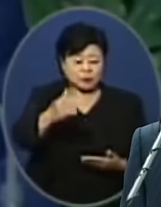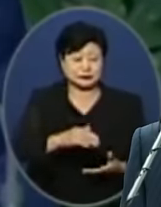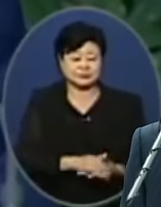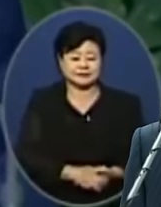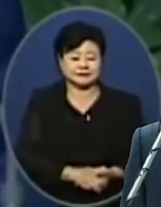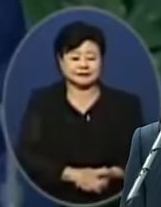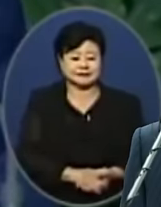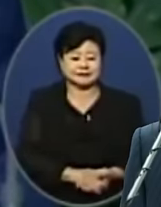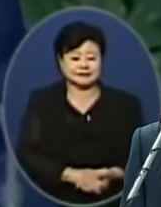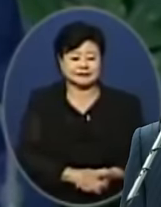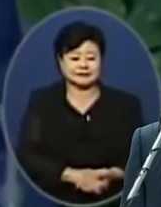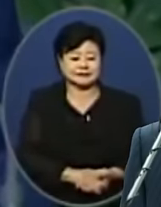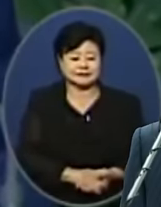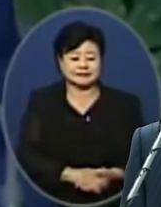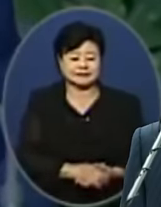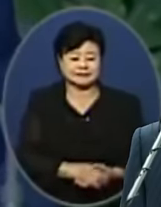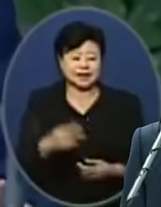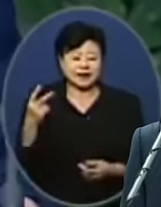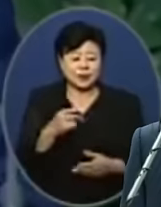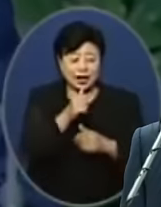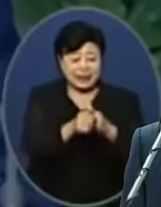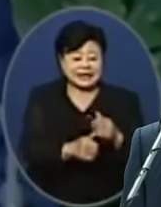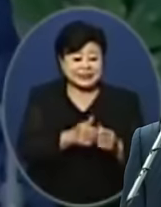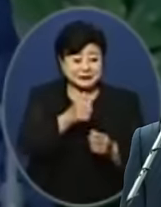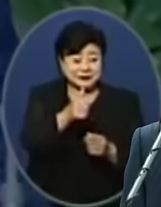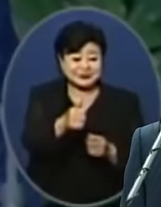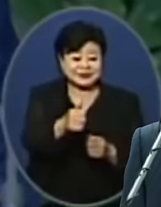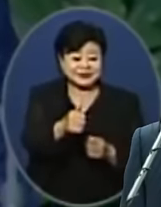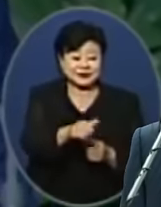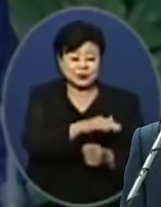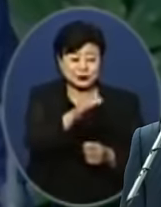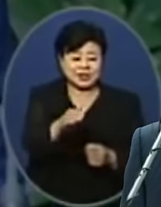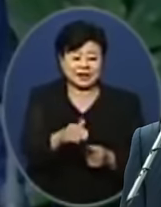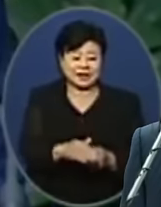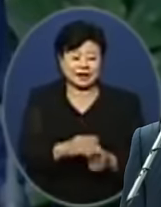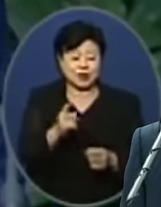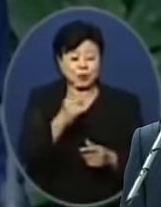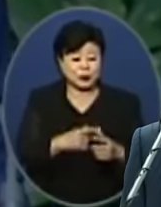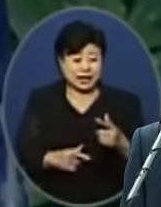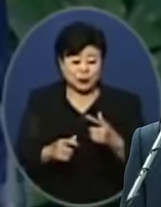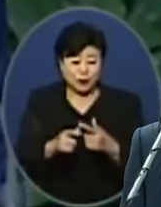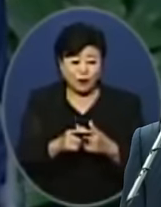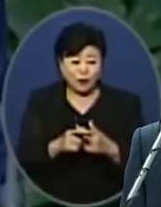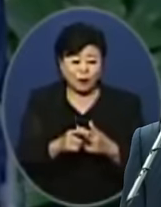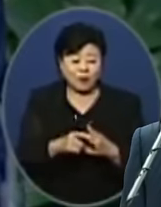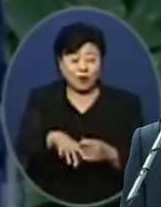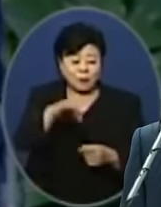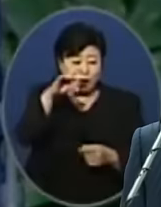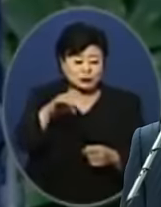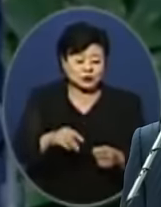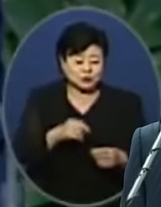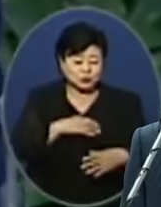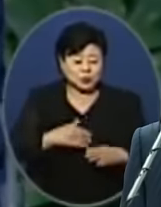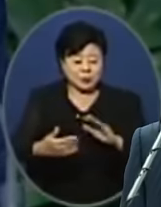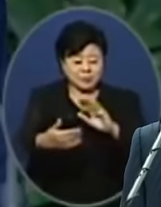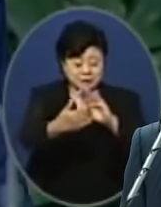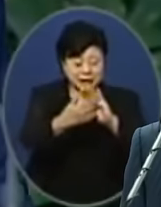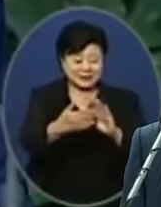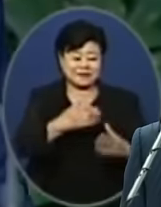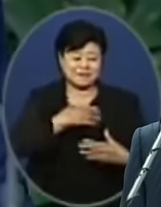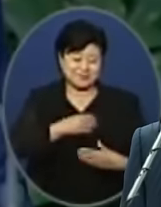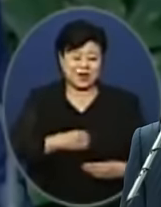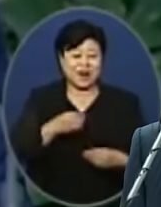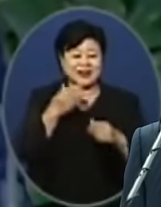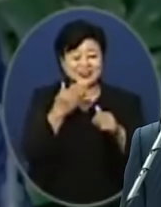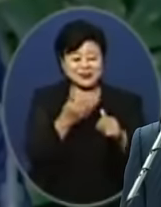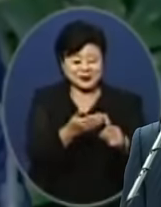경고한 것입니다. 그리고 하나님은 우리에게 그 무엇보다도 먼저 두려움을 막는 평안을